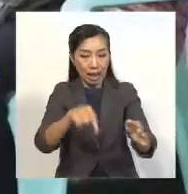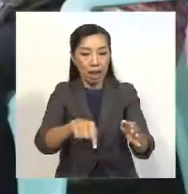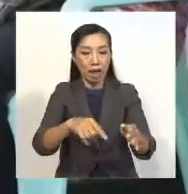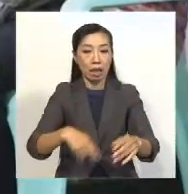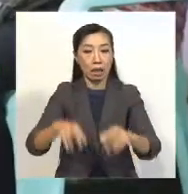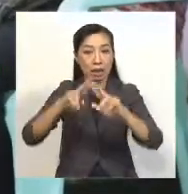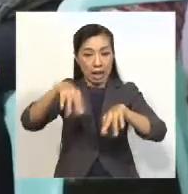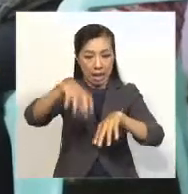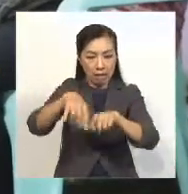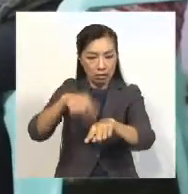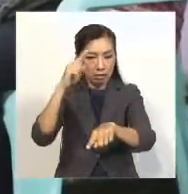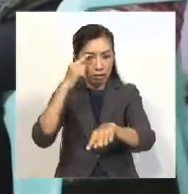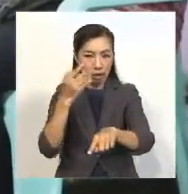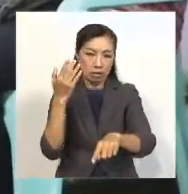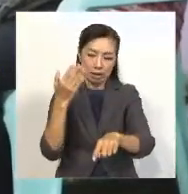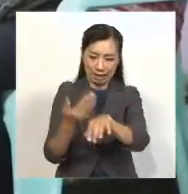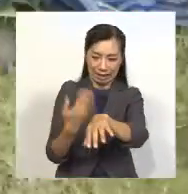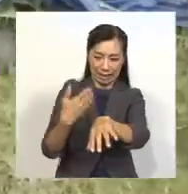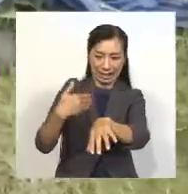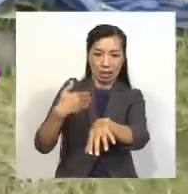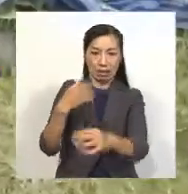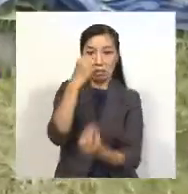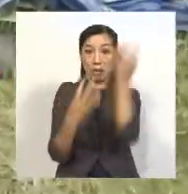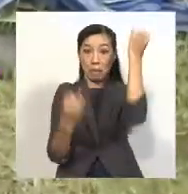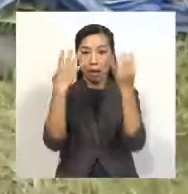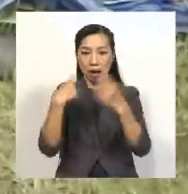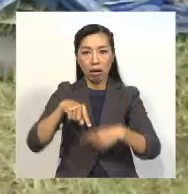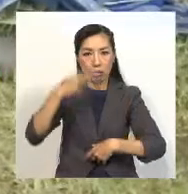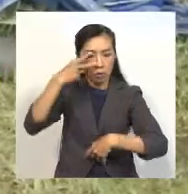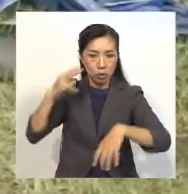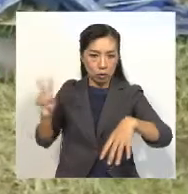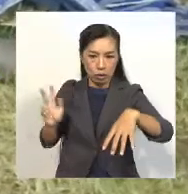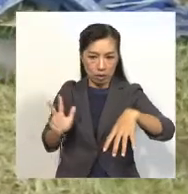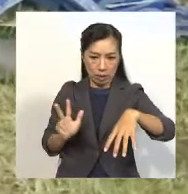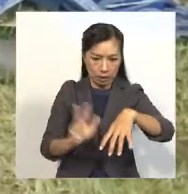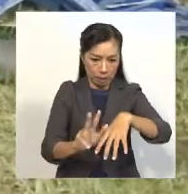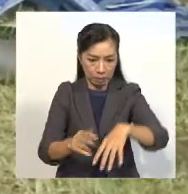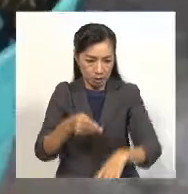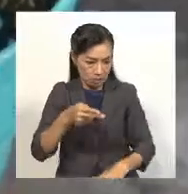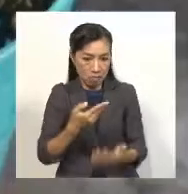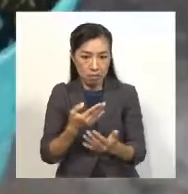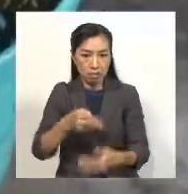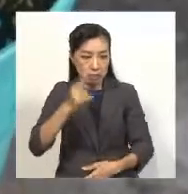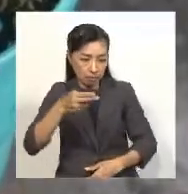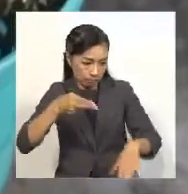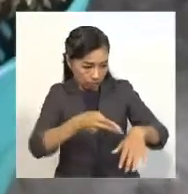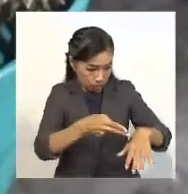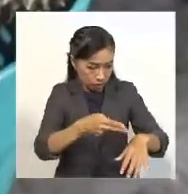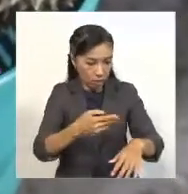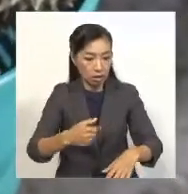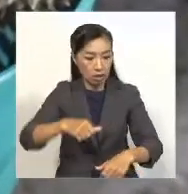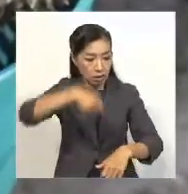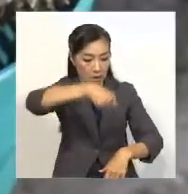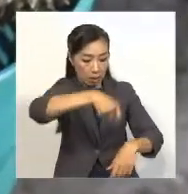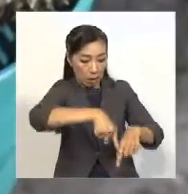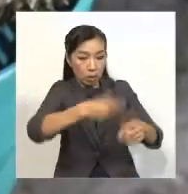ารกจำได้ว่าคนร้ายมี3คนแล้วก็มีอาวุธปืนทุกคนด้วยเข้ามาข่มขู่ใช้ปืนจี้ก่อนที่จะนำกระเป๋าเงิน